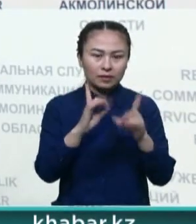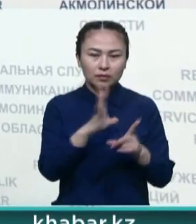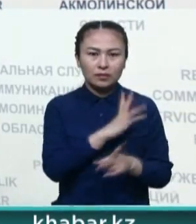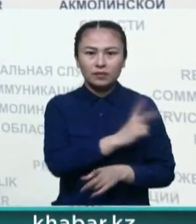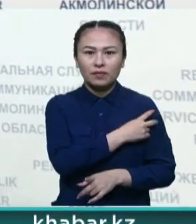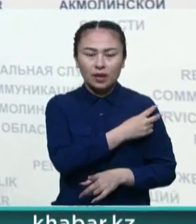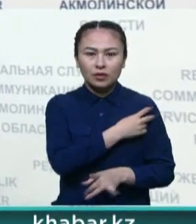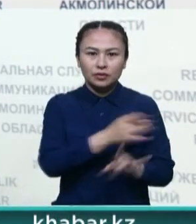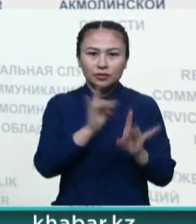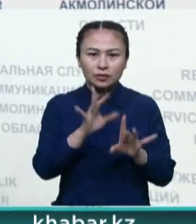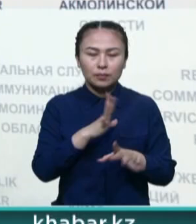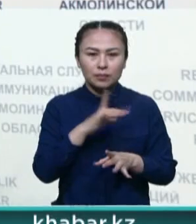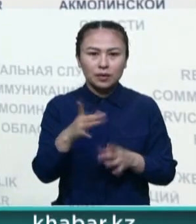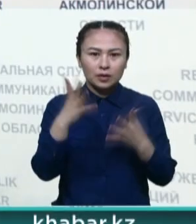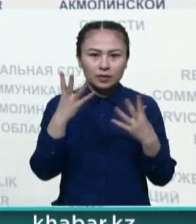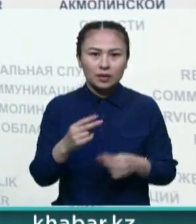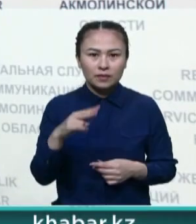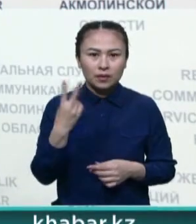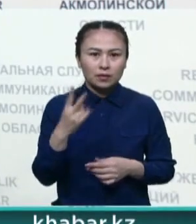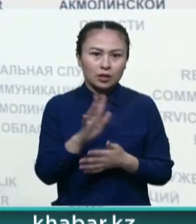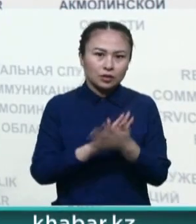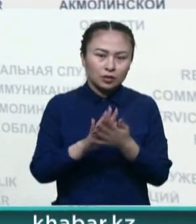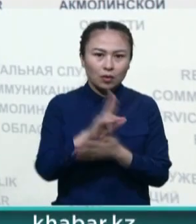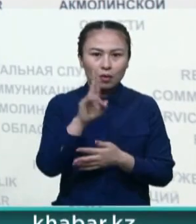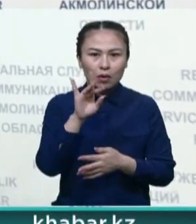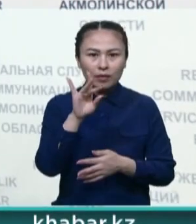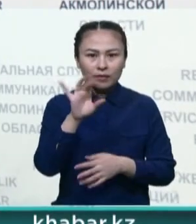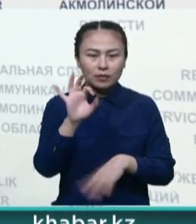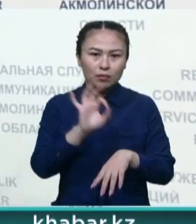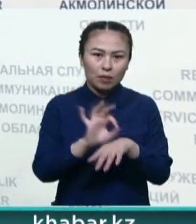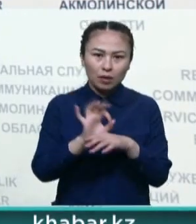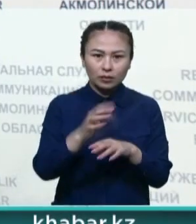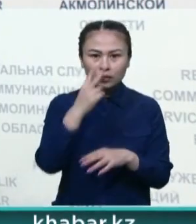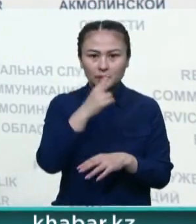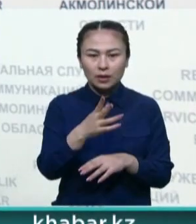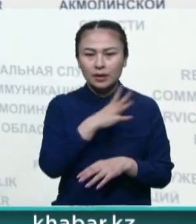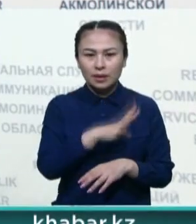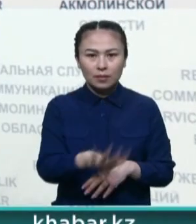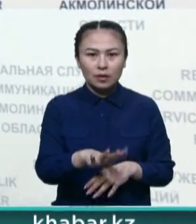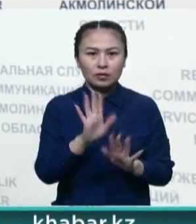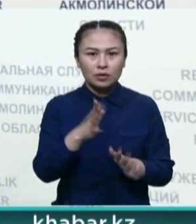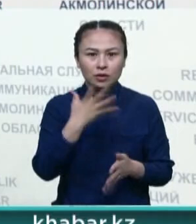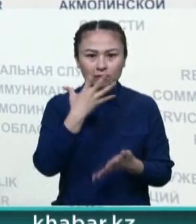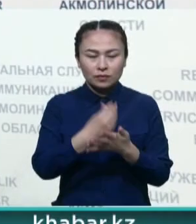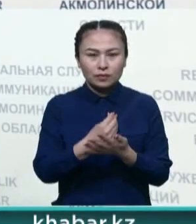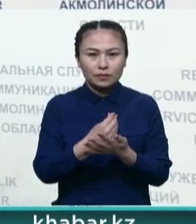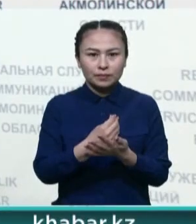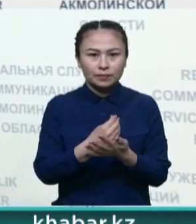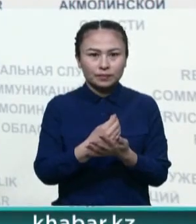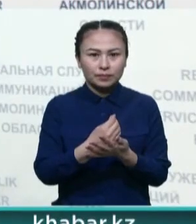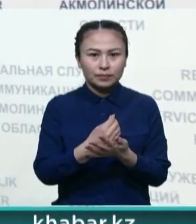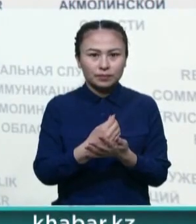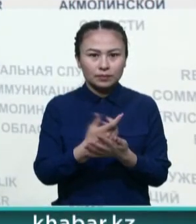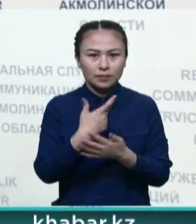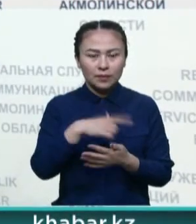дәрігерлердің айтуынша, ол күні ешқандай да коронавирустың белгісі байқалмаған дейді. Тек өзінің дені жаңағы